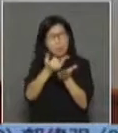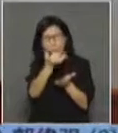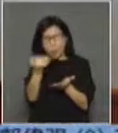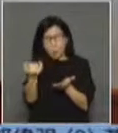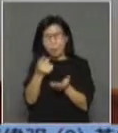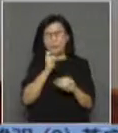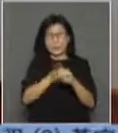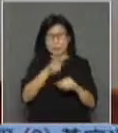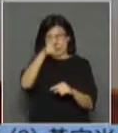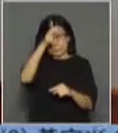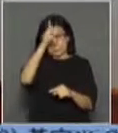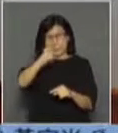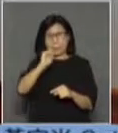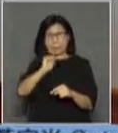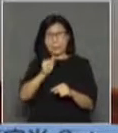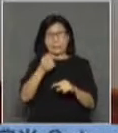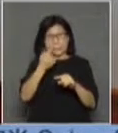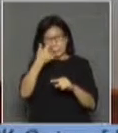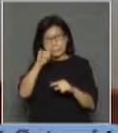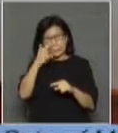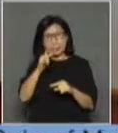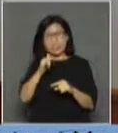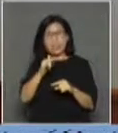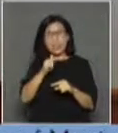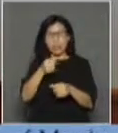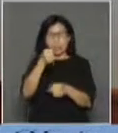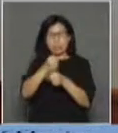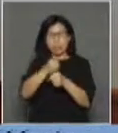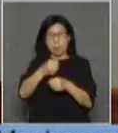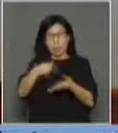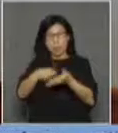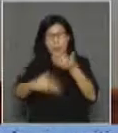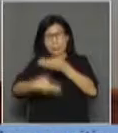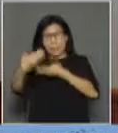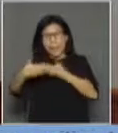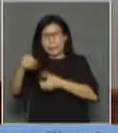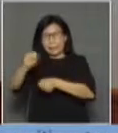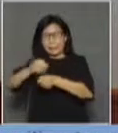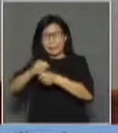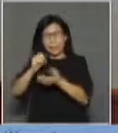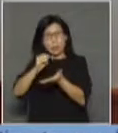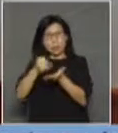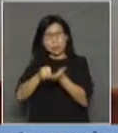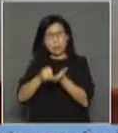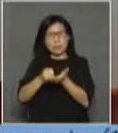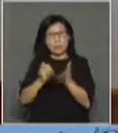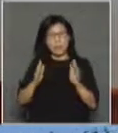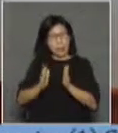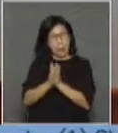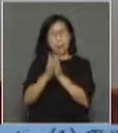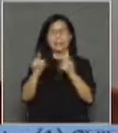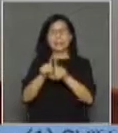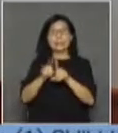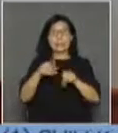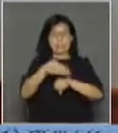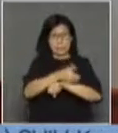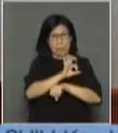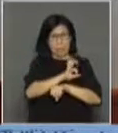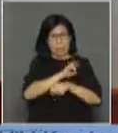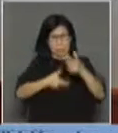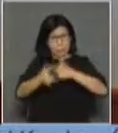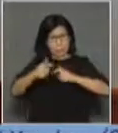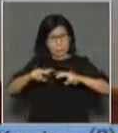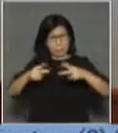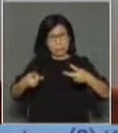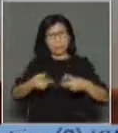議政府開設資產增值稅，配合社會的經濟的發展，同時為政